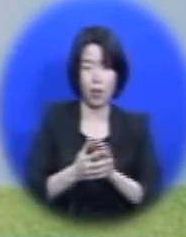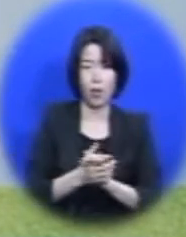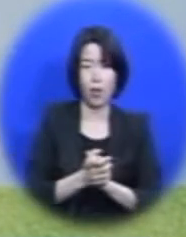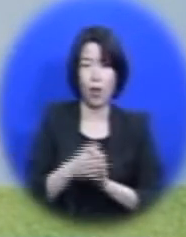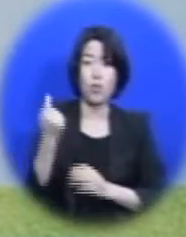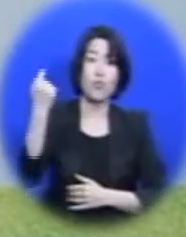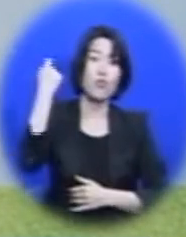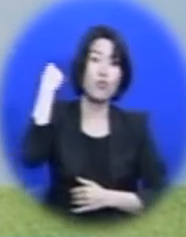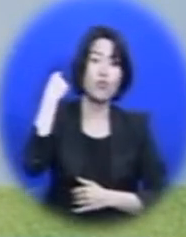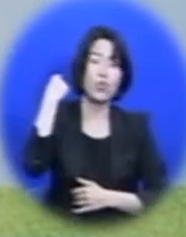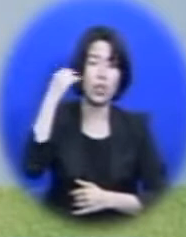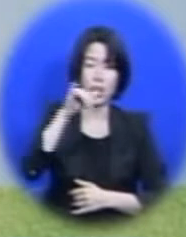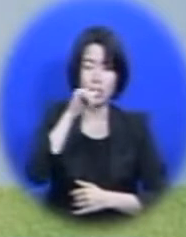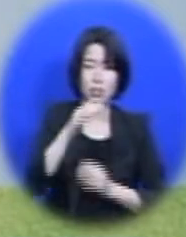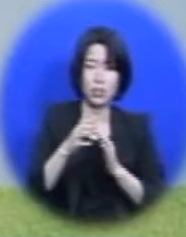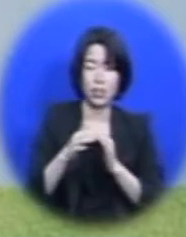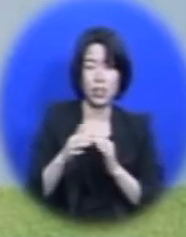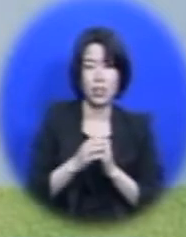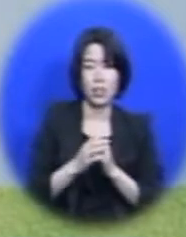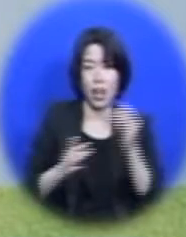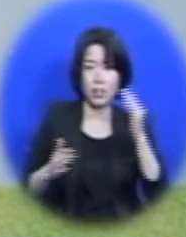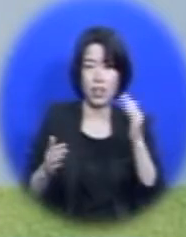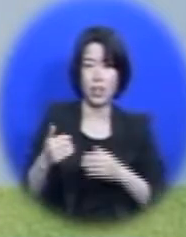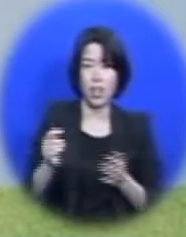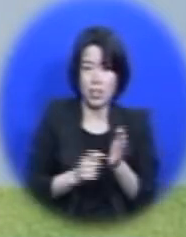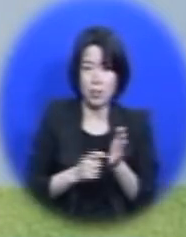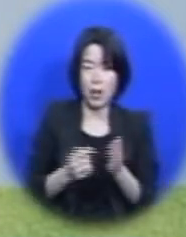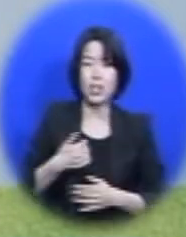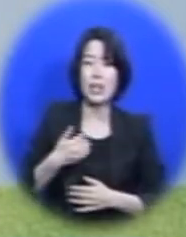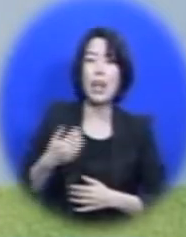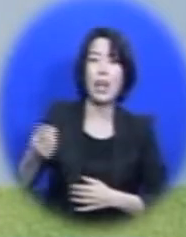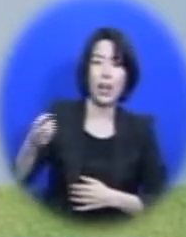뒤에 있는 애가 하도 급하니까 제 가방 속에다가 집어넣어요.